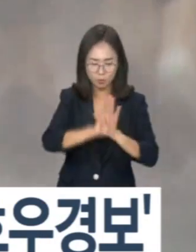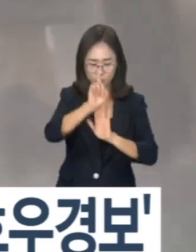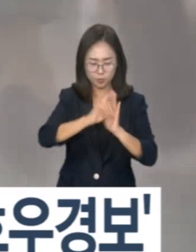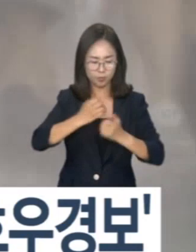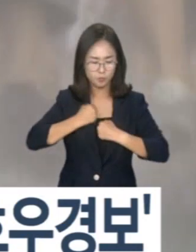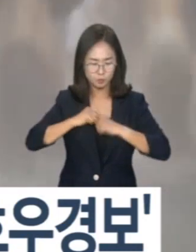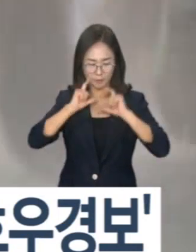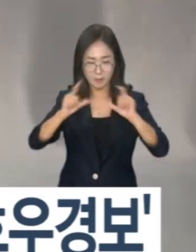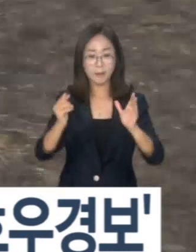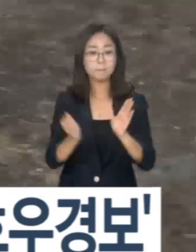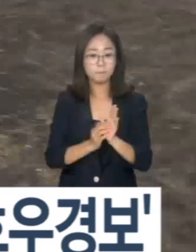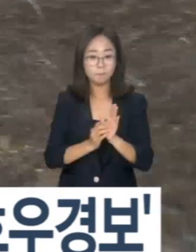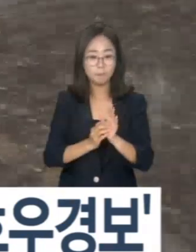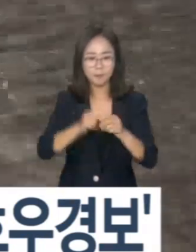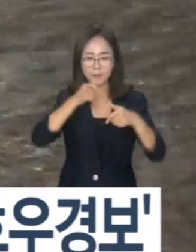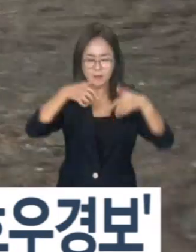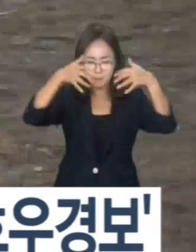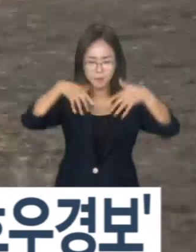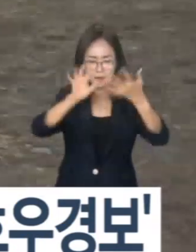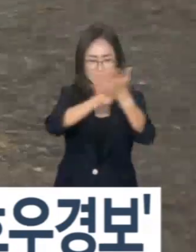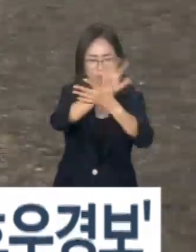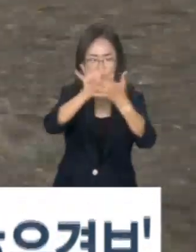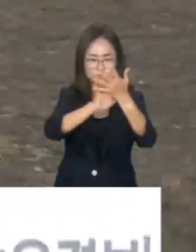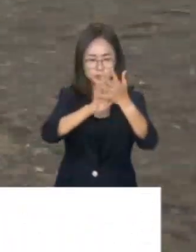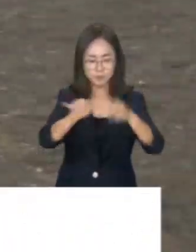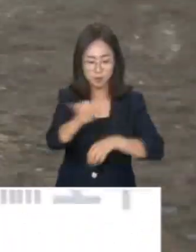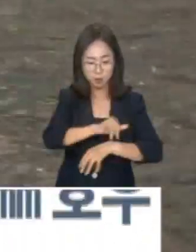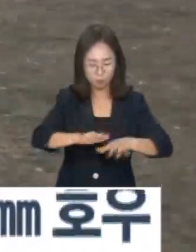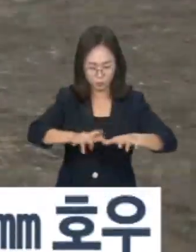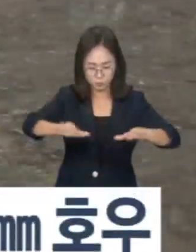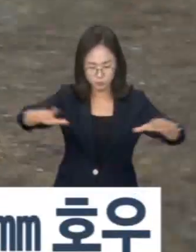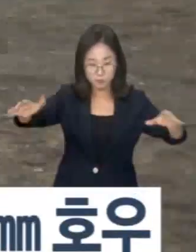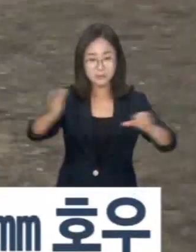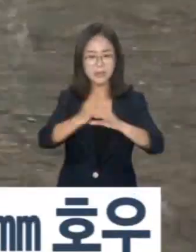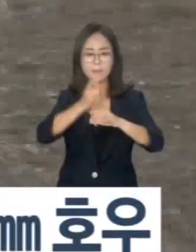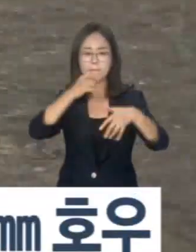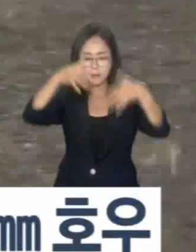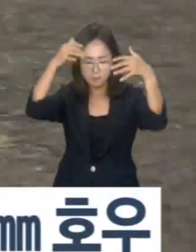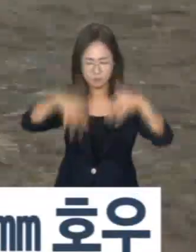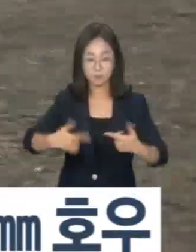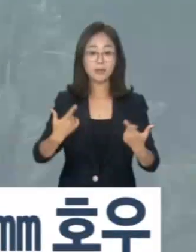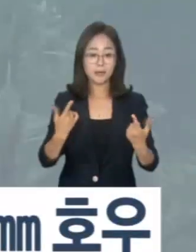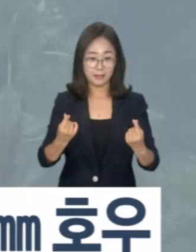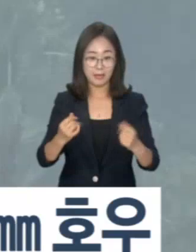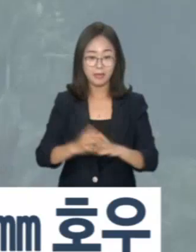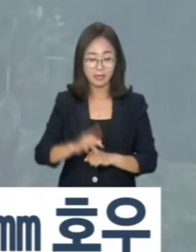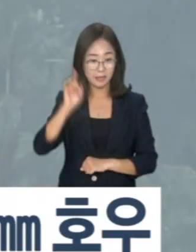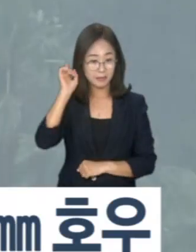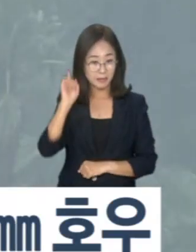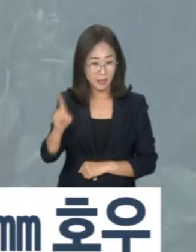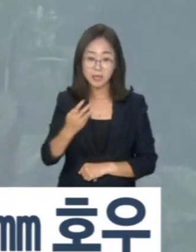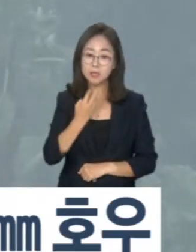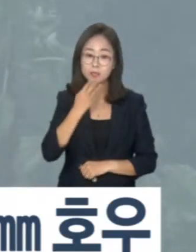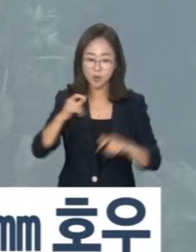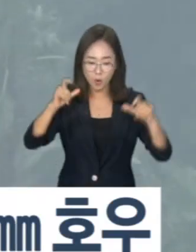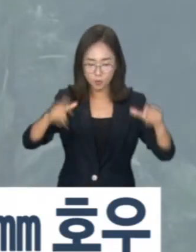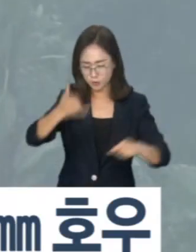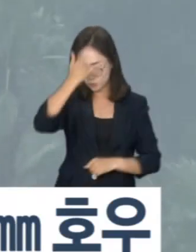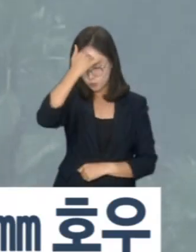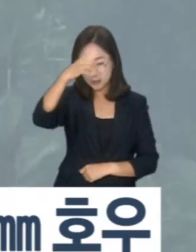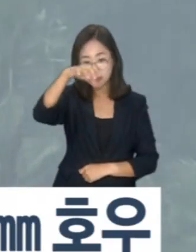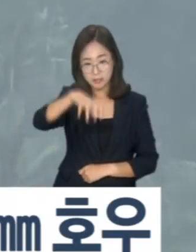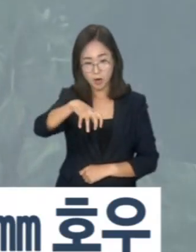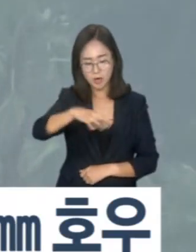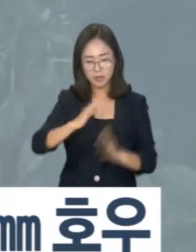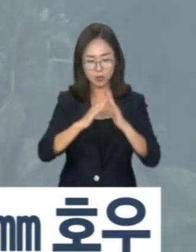호우경보가 내려졌는데요. 비구름대는 점차 전국으로 확대되면서 강한 비를 뿌리겠습니다. 내일까지 수도권과 충청,